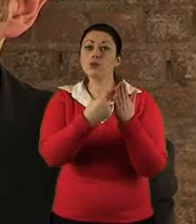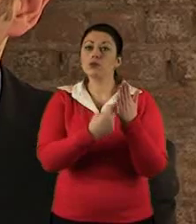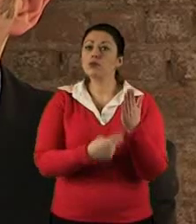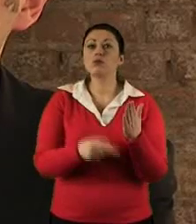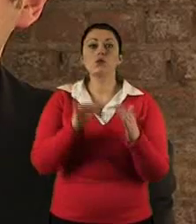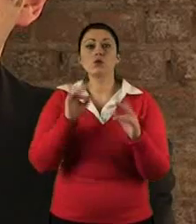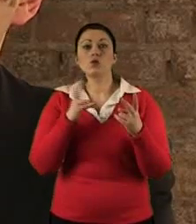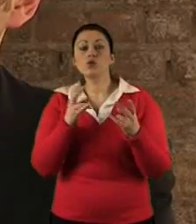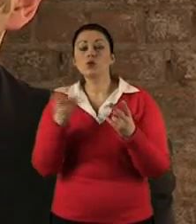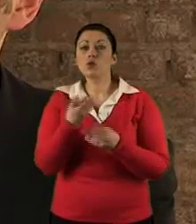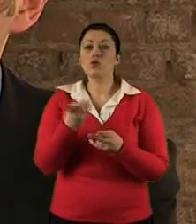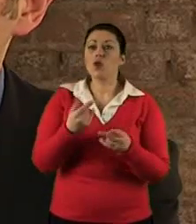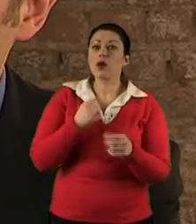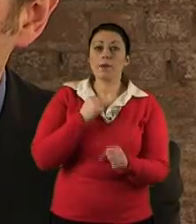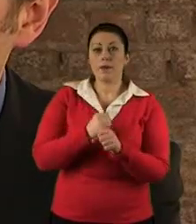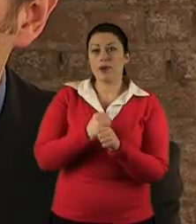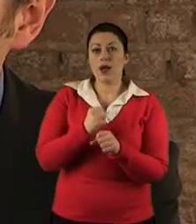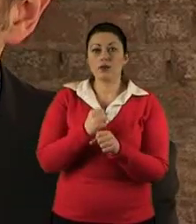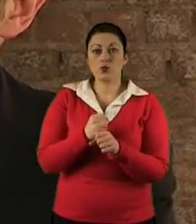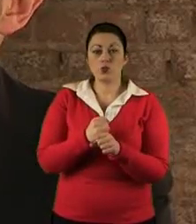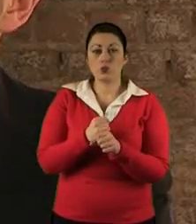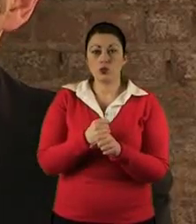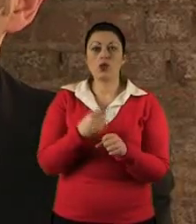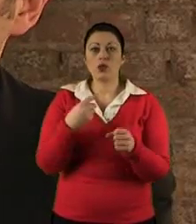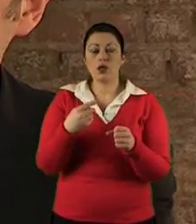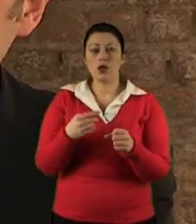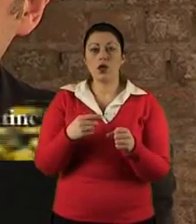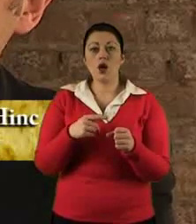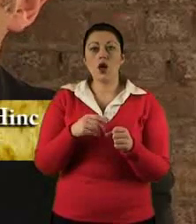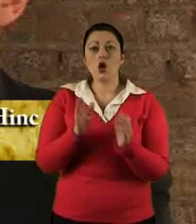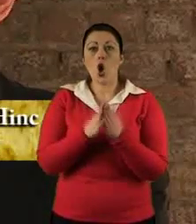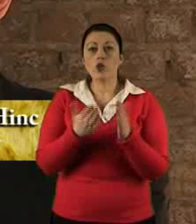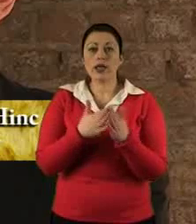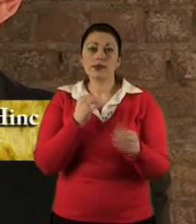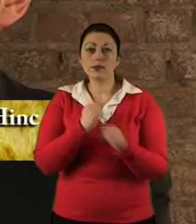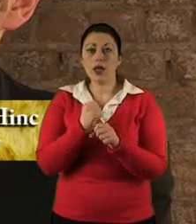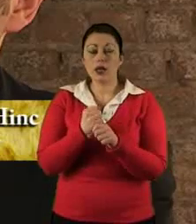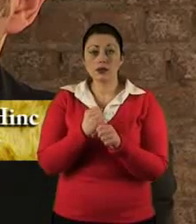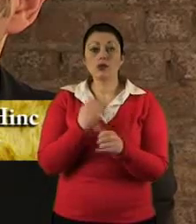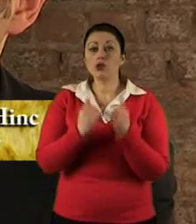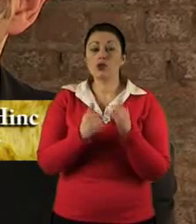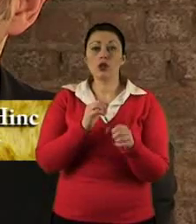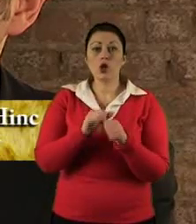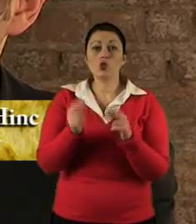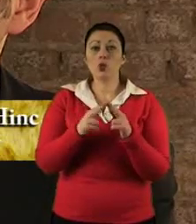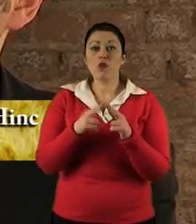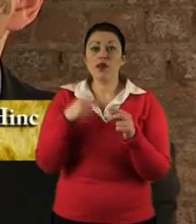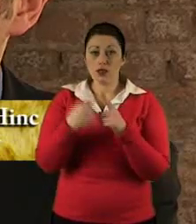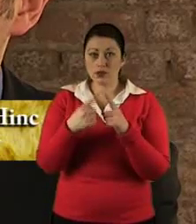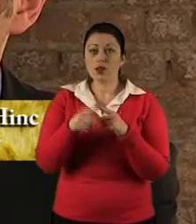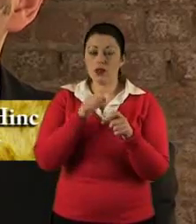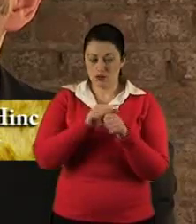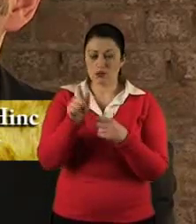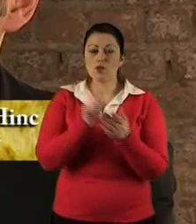z tymi przepisami, które właśnie te dwa rodzaje umów regulują, tak? No i w przypadku umowy zlecenia oczywiście